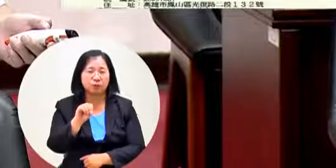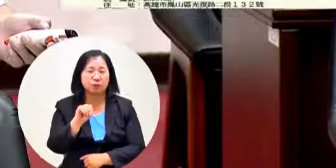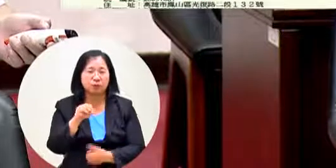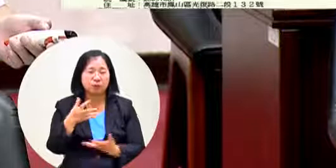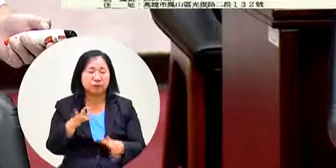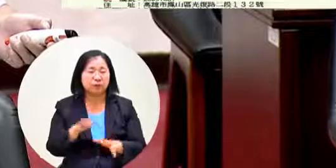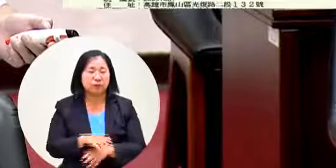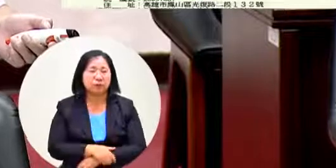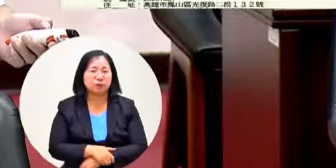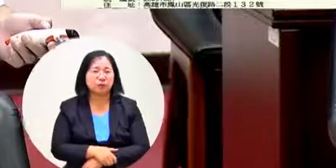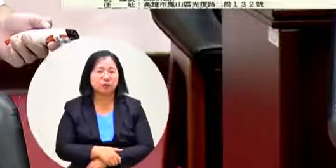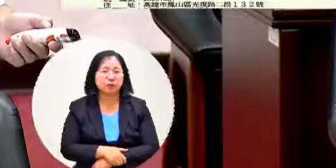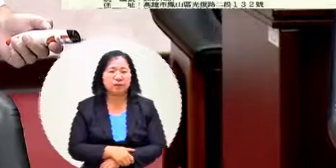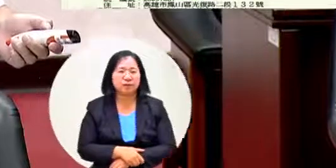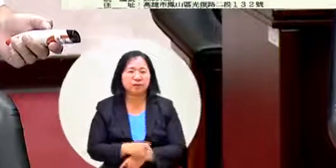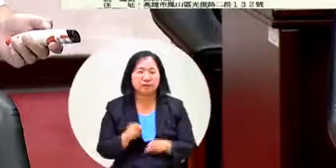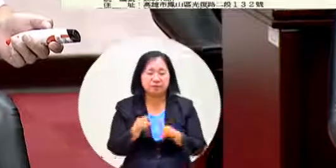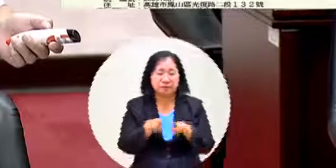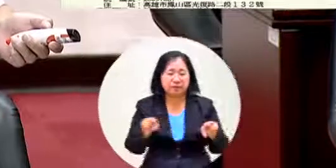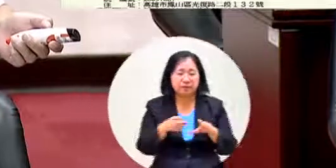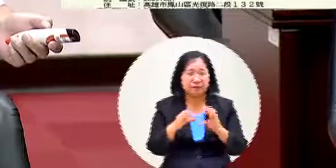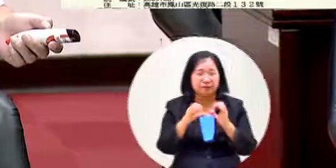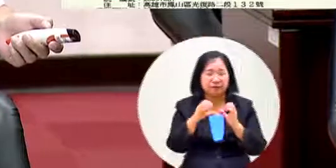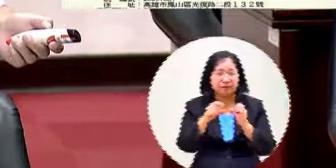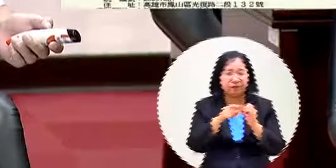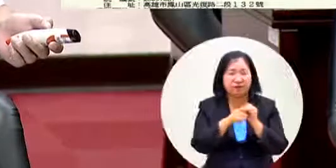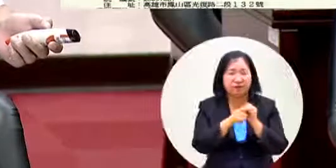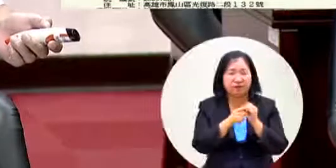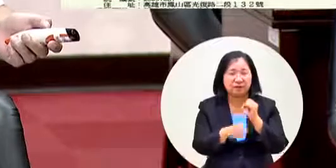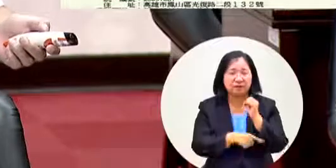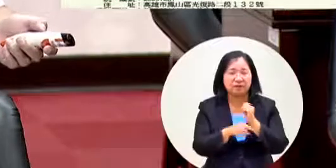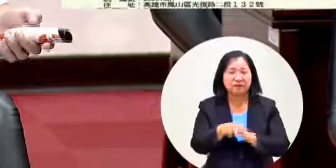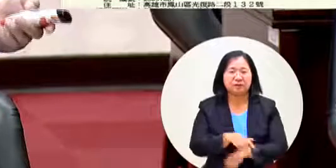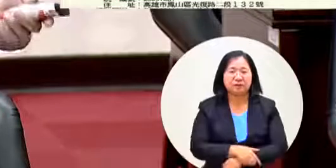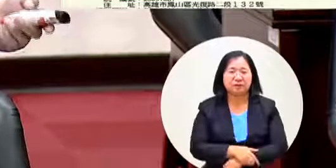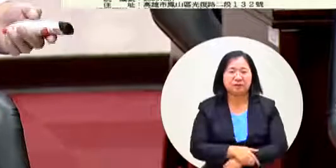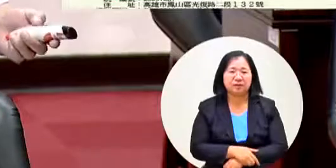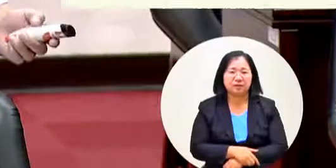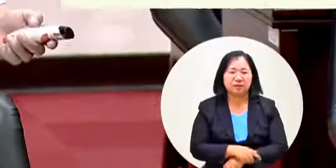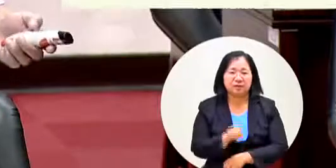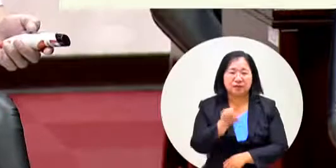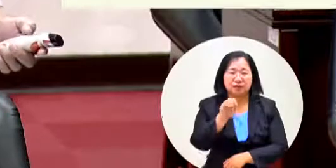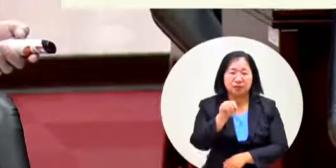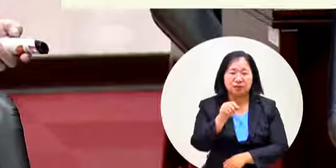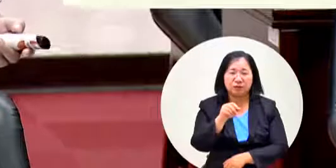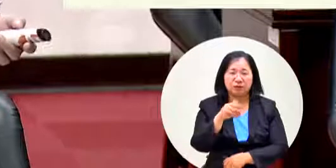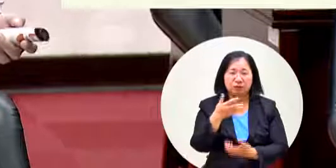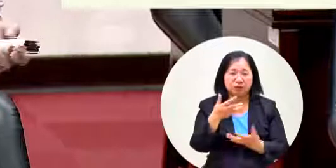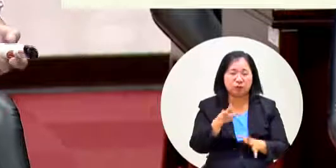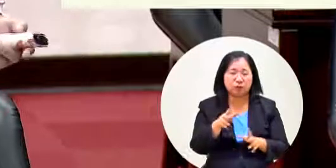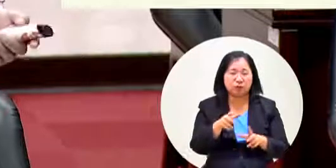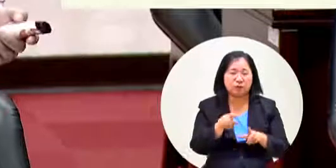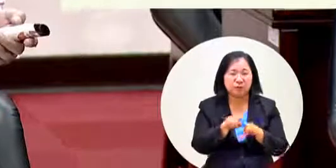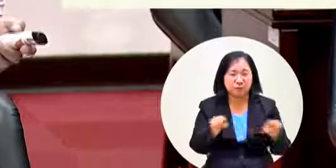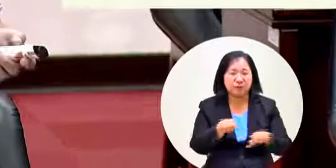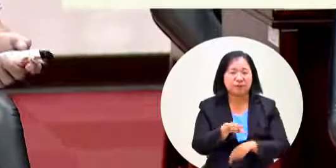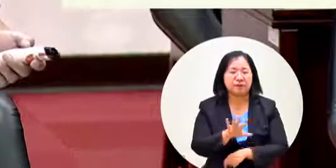拢已经变更贵啊。 了解，咱就听些侪吼。我想即要甲市长报告一